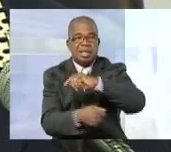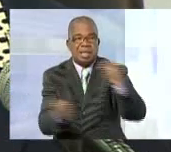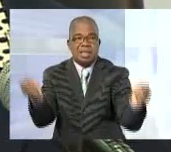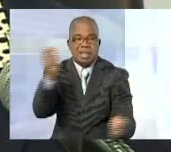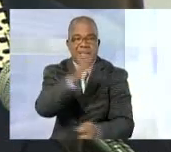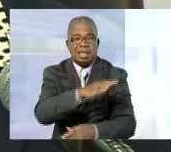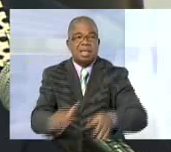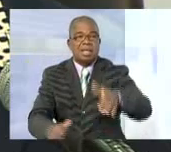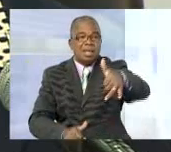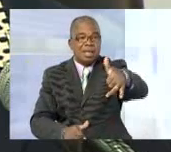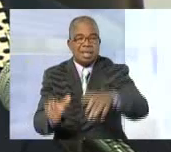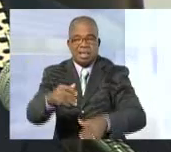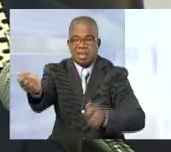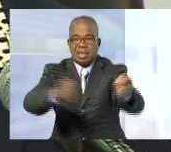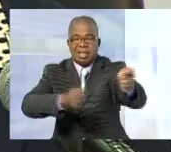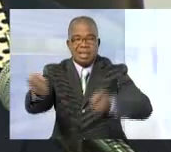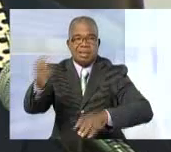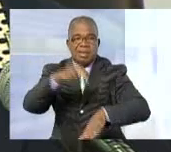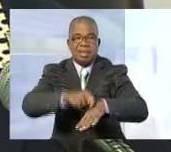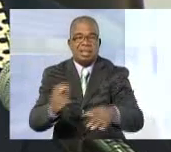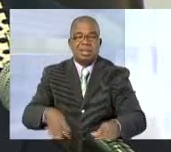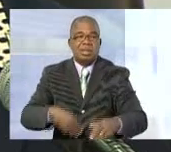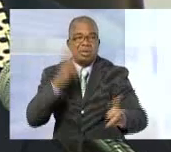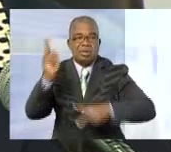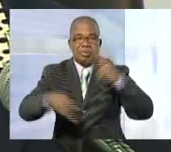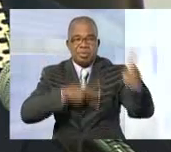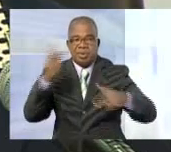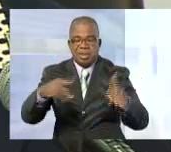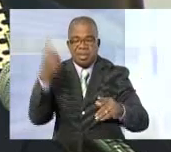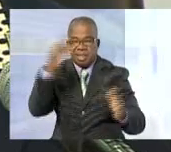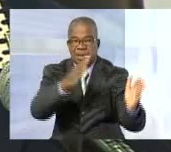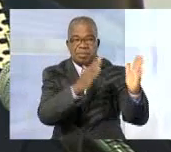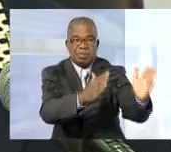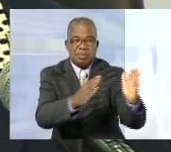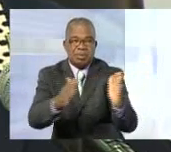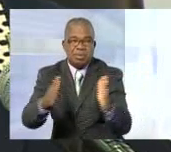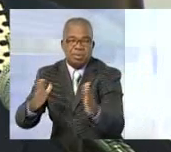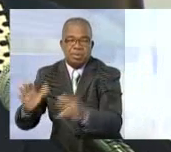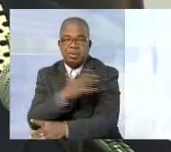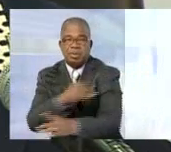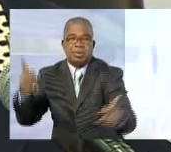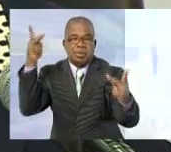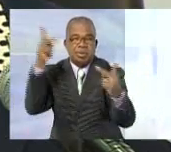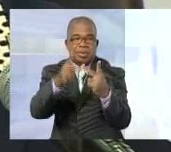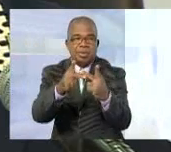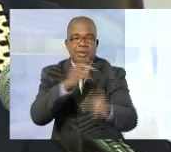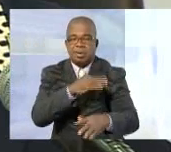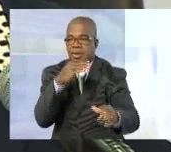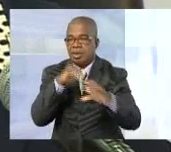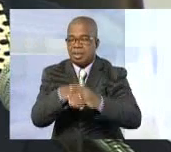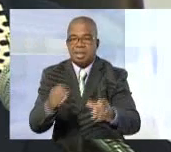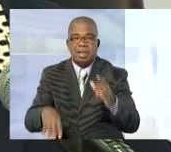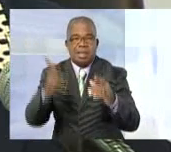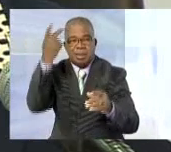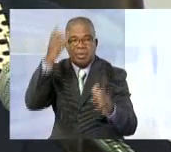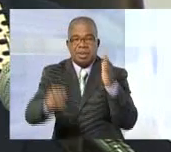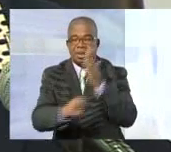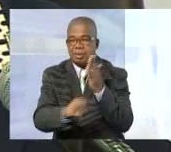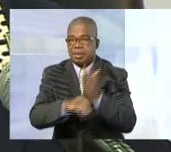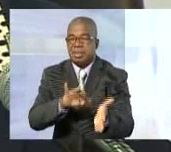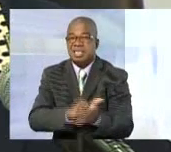l'administration publique et l'un des vecteurs clés de l'amélioration de nos performances en matière de politique économique. C'est